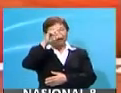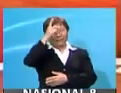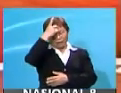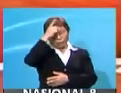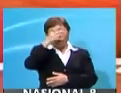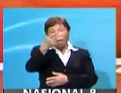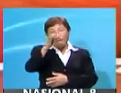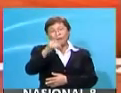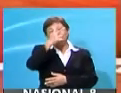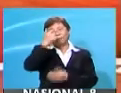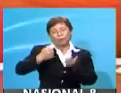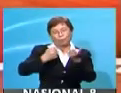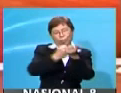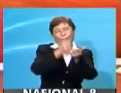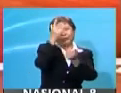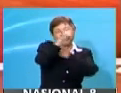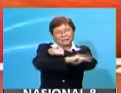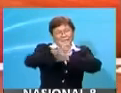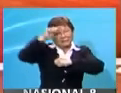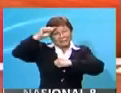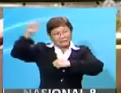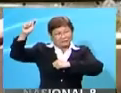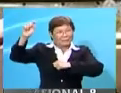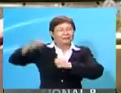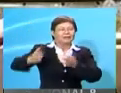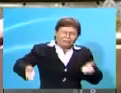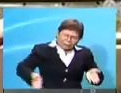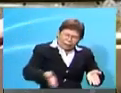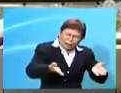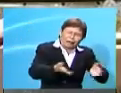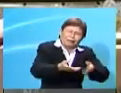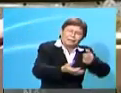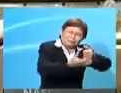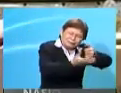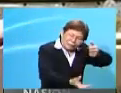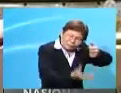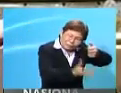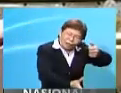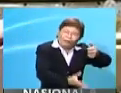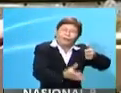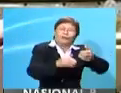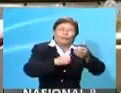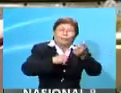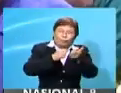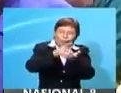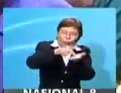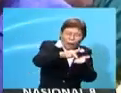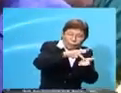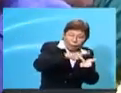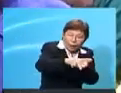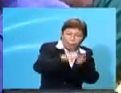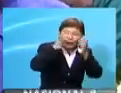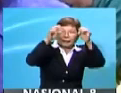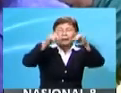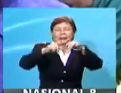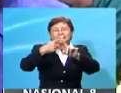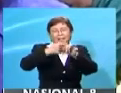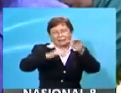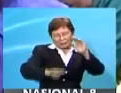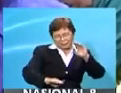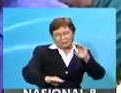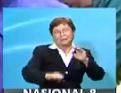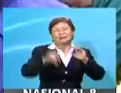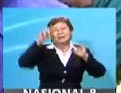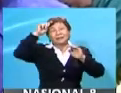Rahman I adalah hasil sumbangan kerajaan negeri dalam usaha menggalakkan tabungan bagi pembiayaan pendidikan sejak kecil lagi sekaligus menjadikan